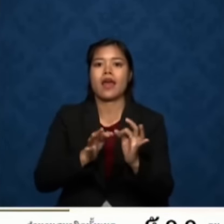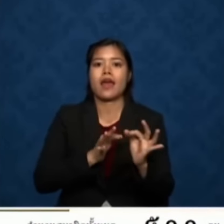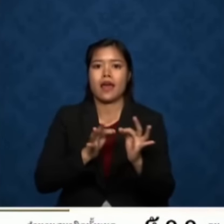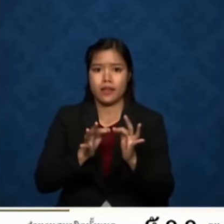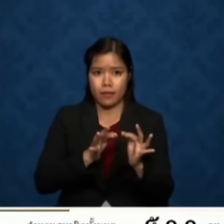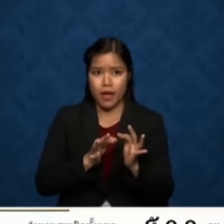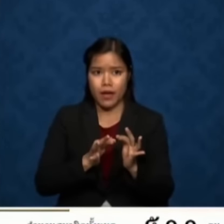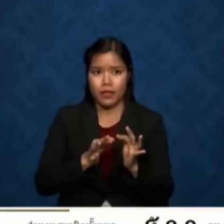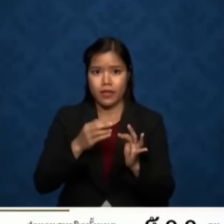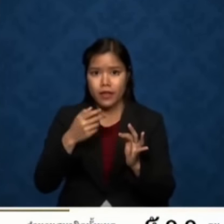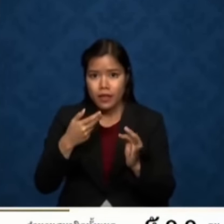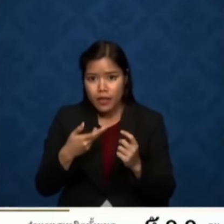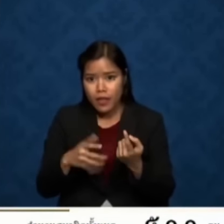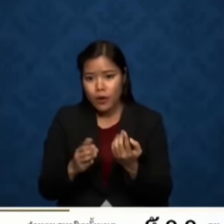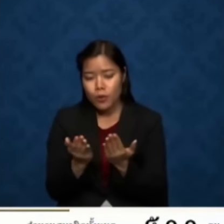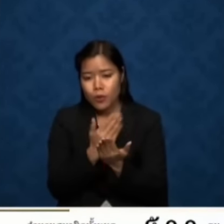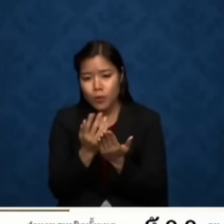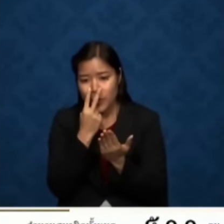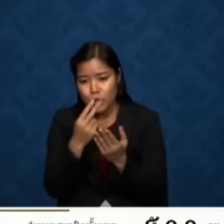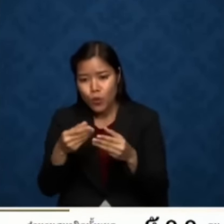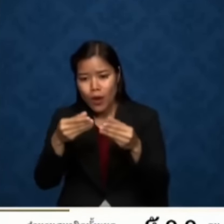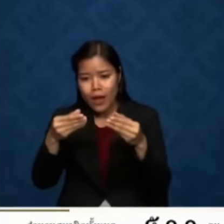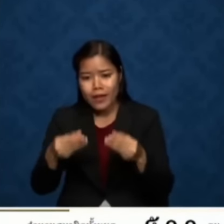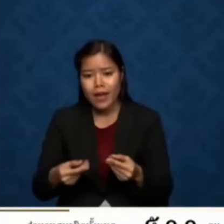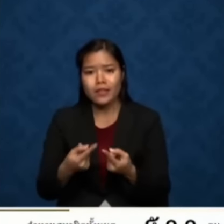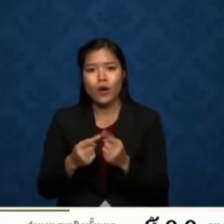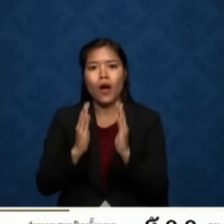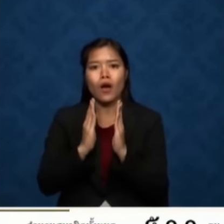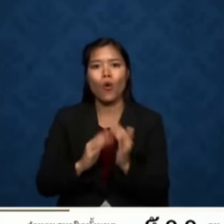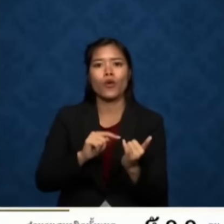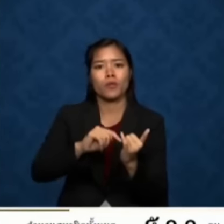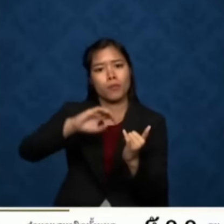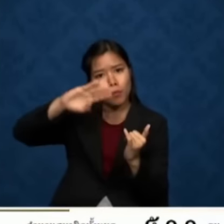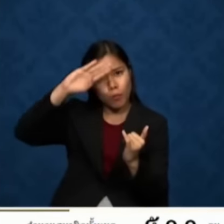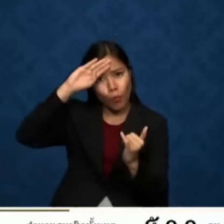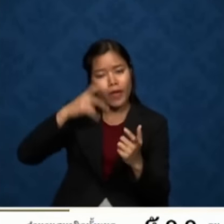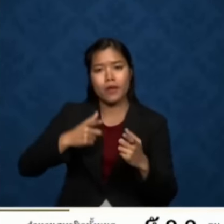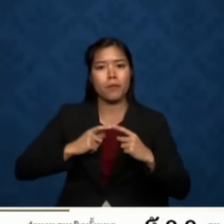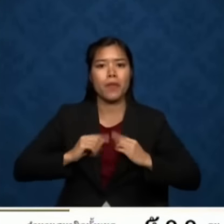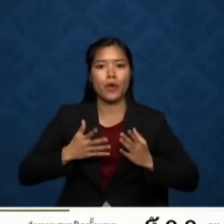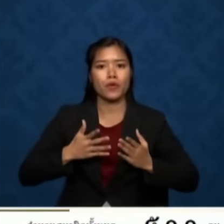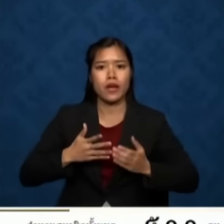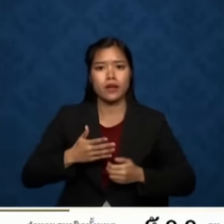งานผู้ป่วยอนุญาตไหมผู้ป่วยไม่อนุญาตอันนี้ก็เข้าใจผมนะครับ